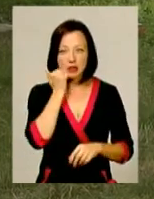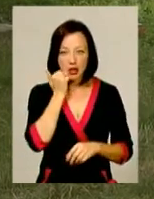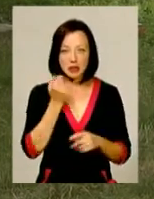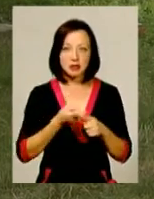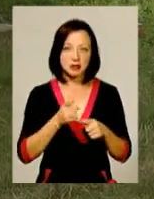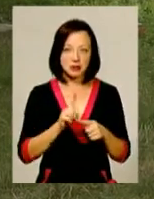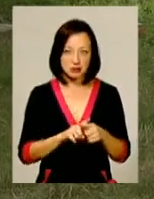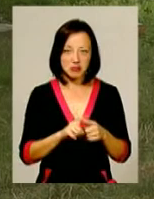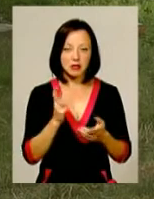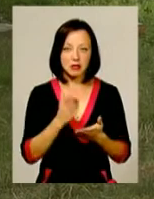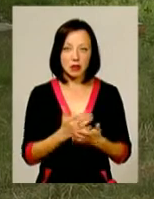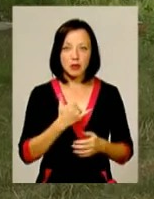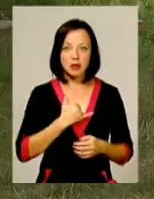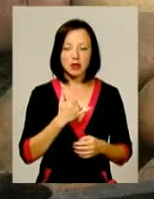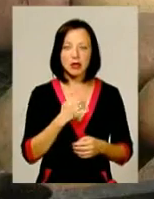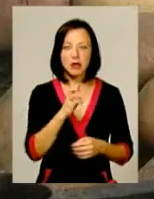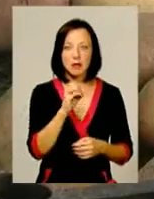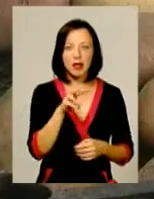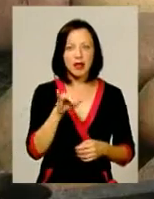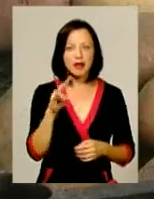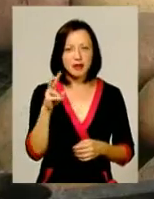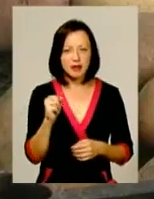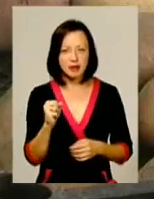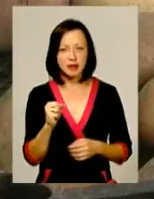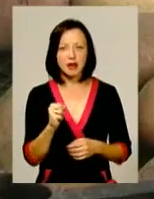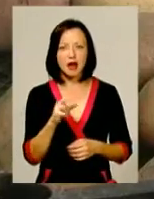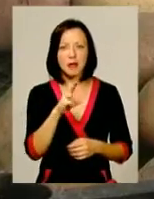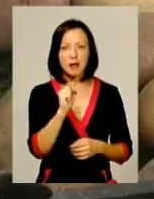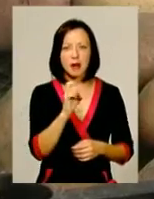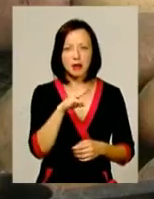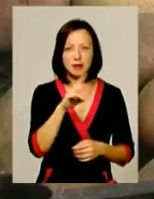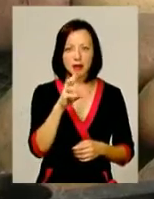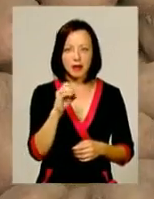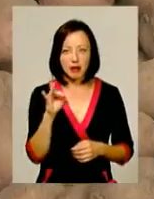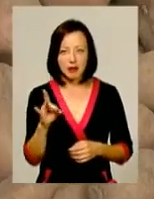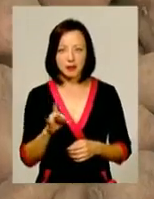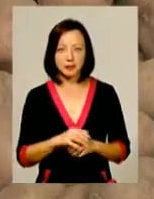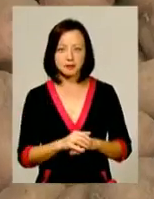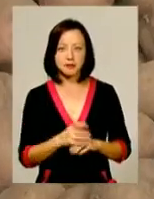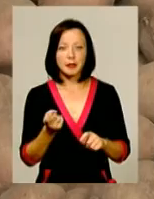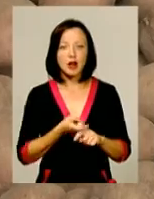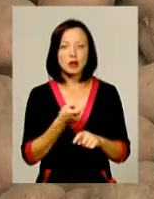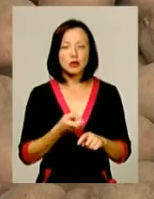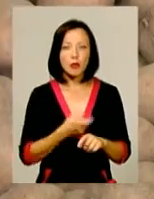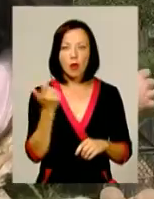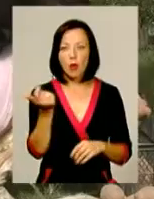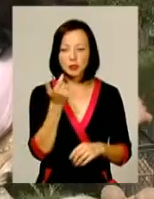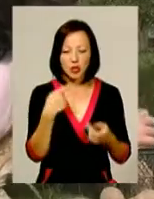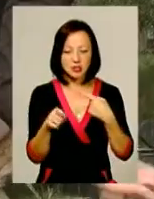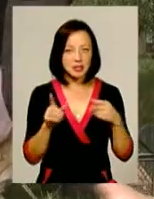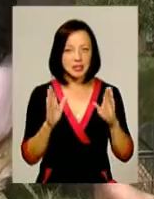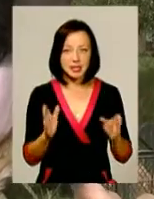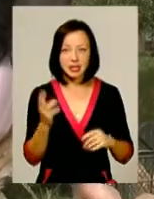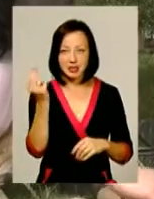ці родить, що в мене є белина така картопля, партньор родить гарно теж. Картоплю господиня розрізняє не тільки